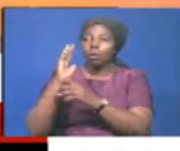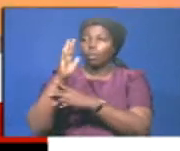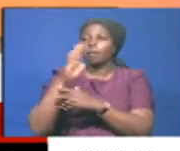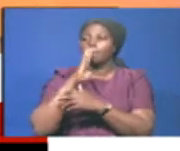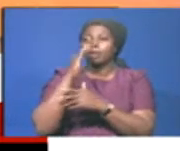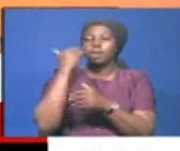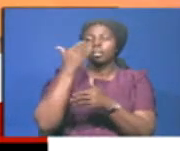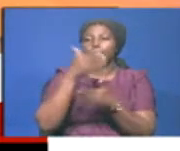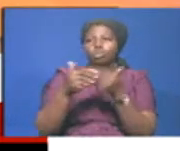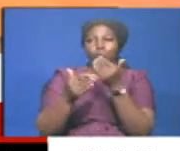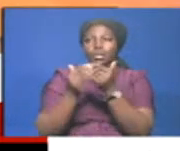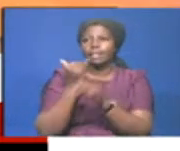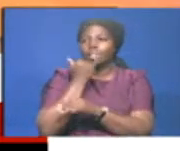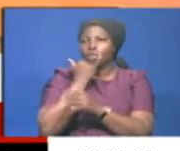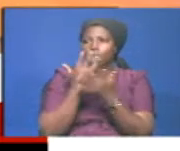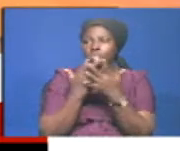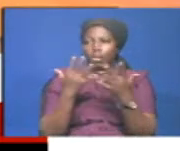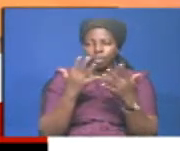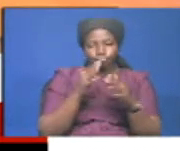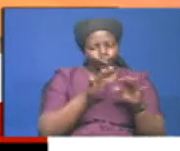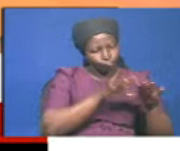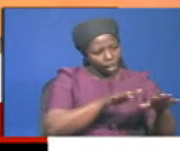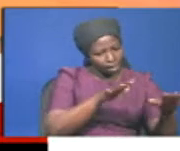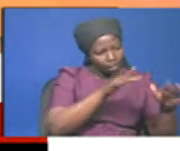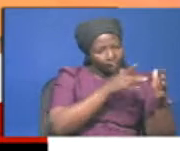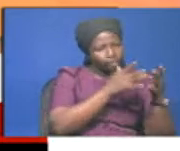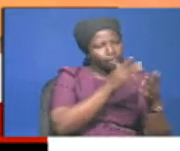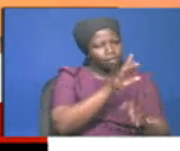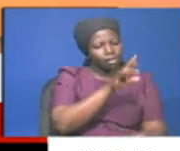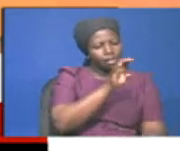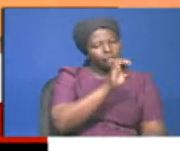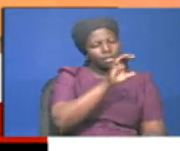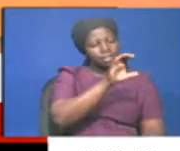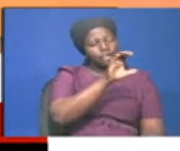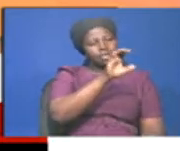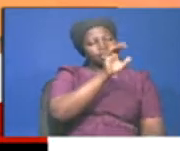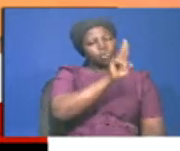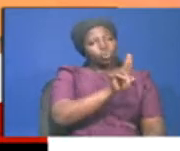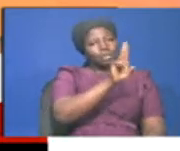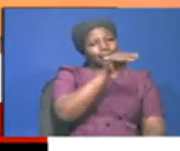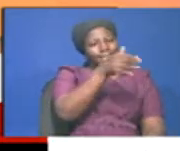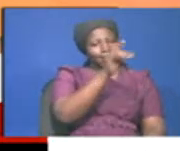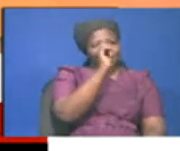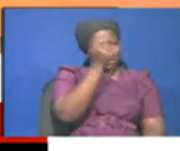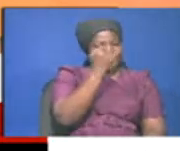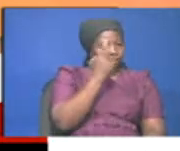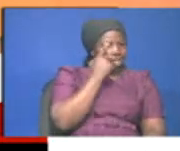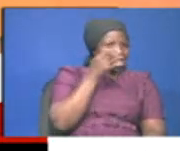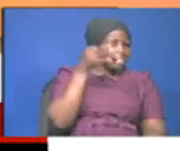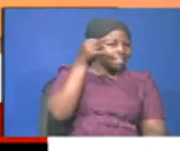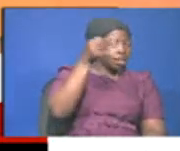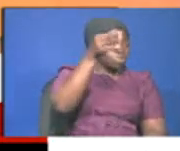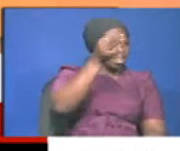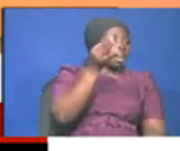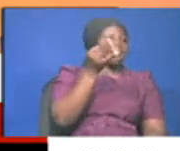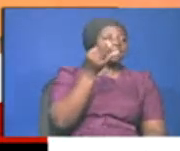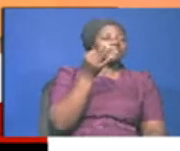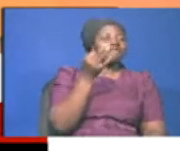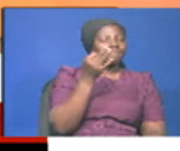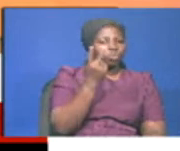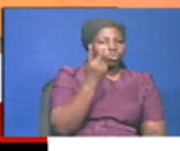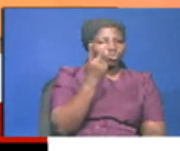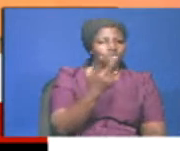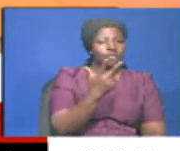pengine soko la recycling humu nchini, unaona ya kwamba katika siku za usoni, pengine katika kipindi cha miaka miwili ijayo ama miaka